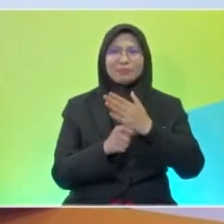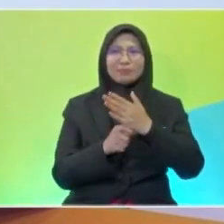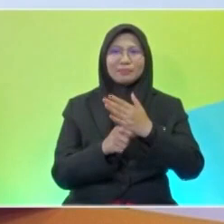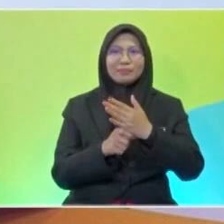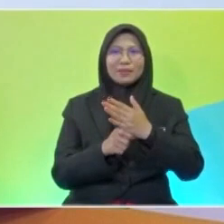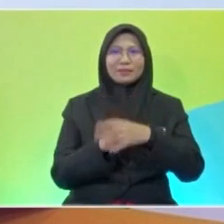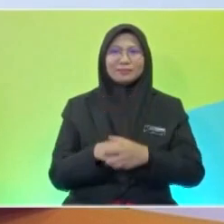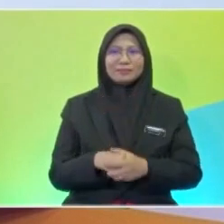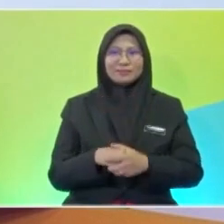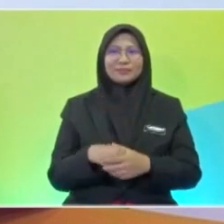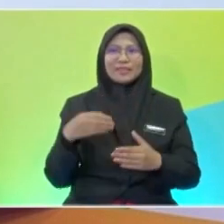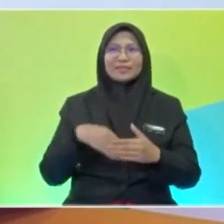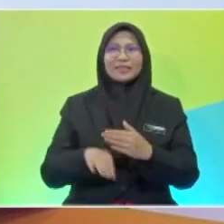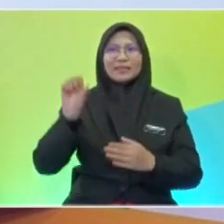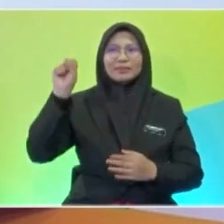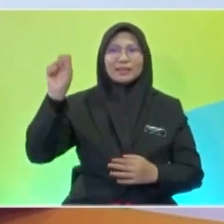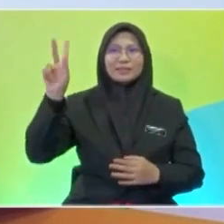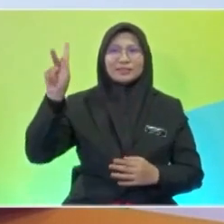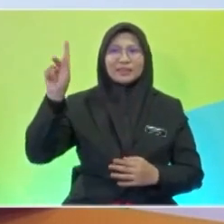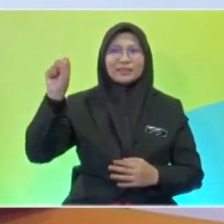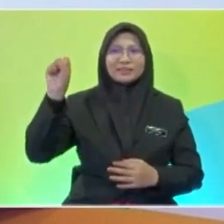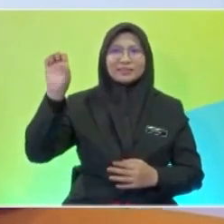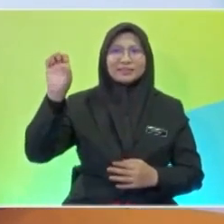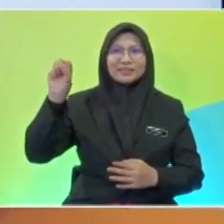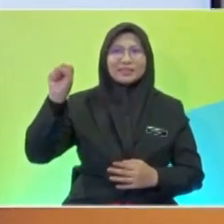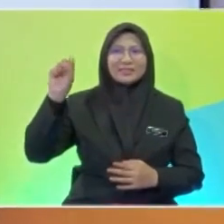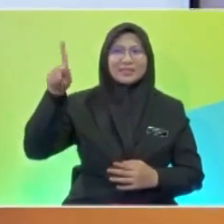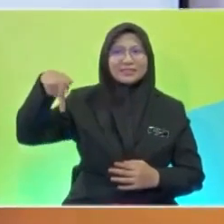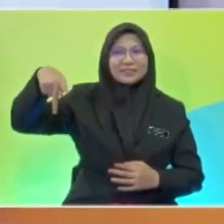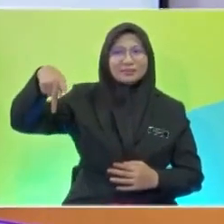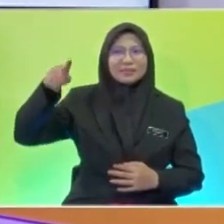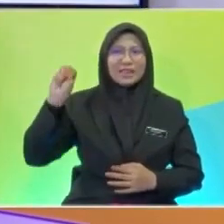2022 penciptaan dididik TV cpm by semua